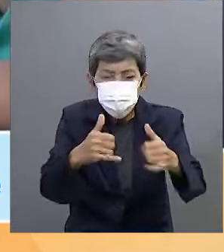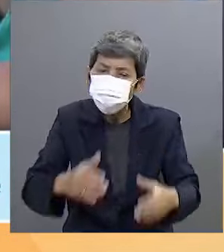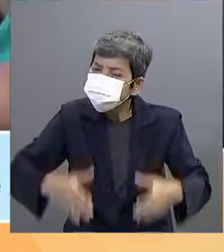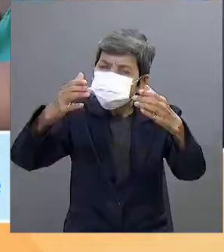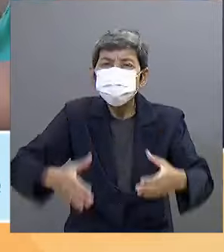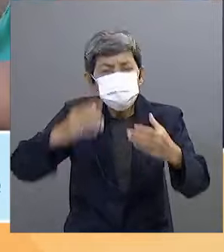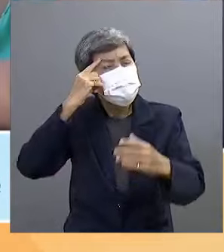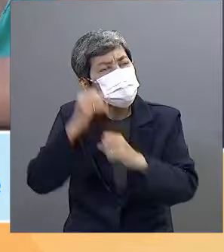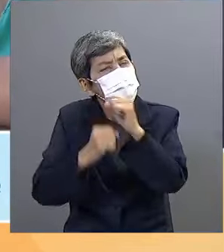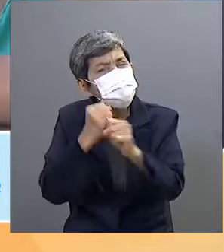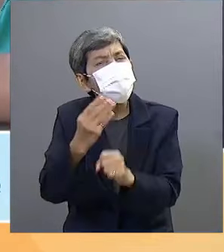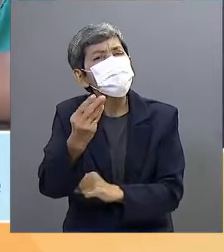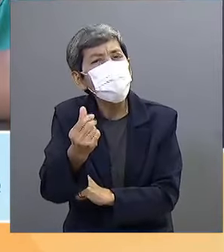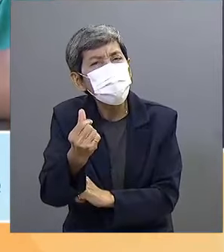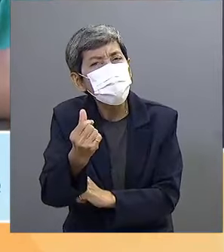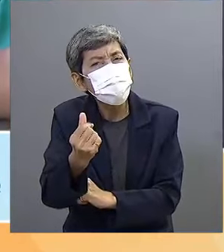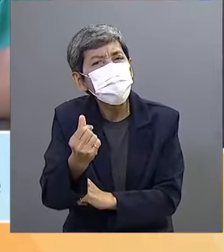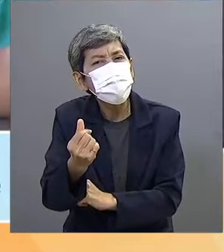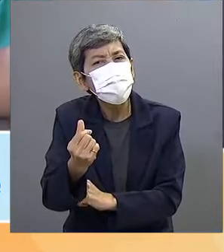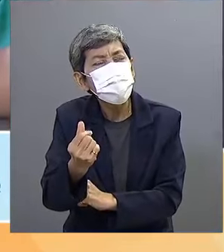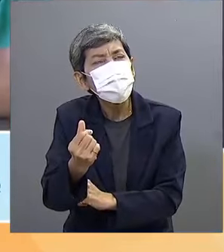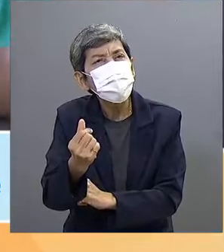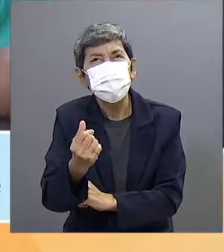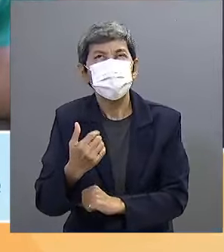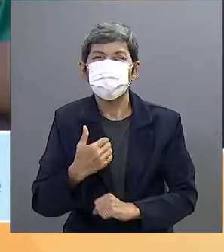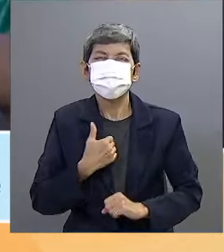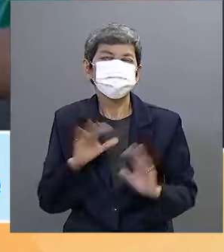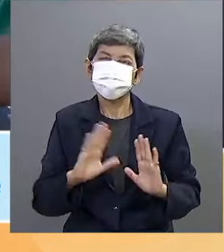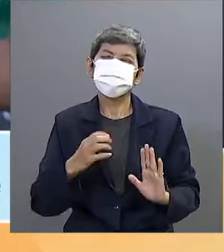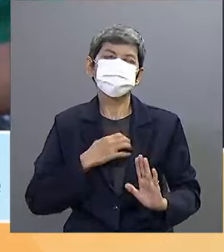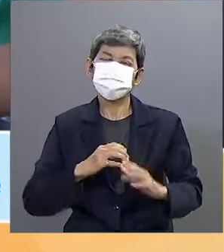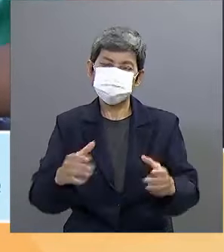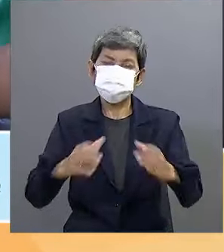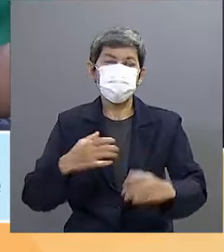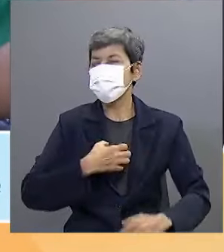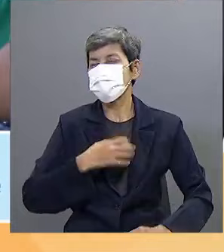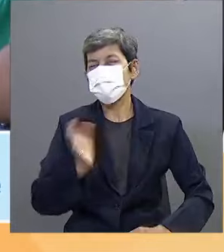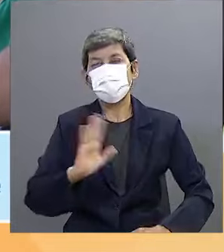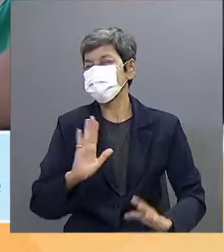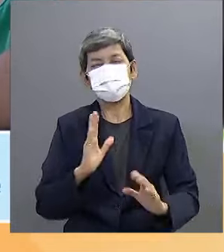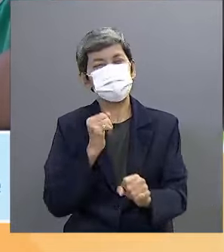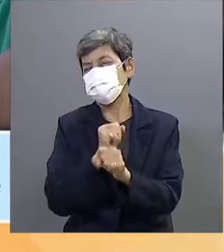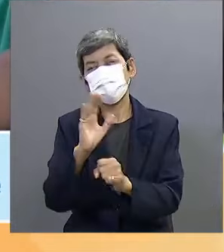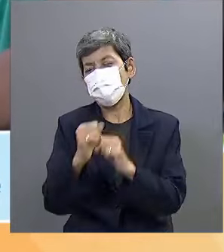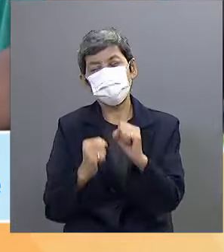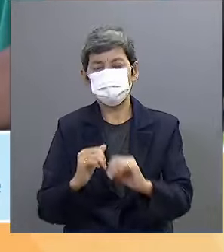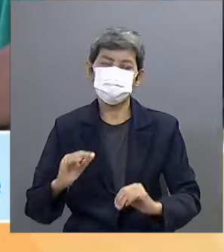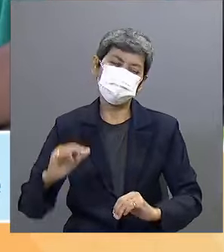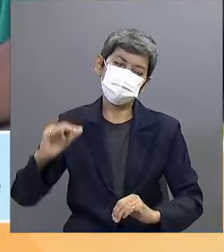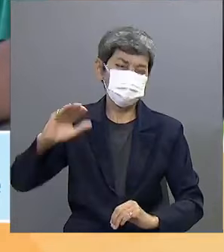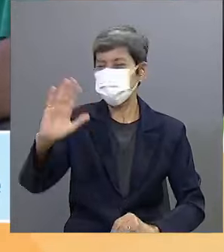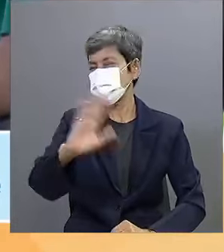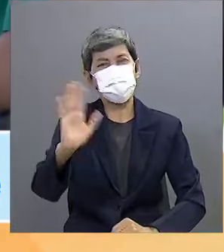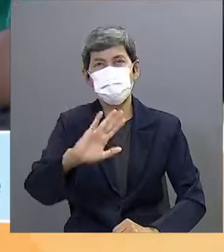ฮะปกติเราจะไม่ได้อยากให้เกิดการเขย่าเด็กอยู่แล้วนะ ไม่ควรเขย่า เลยไม่ว่าจะไว้ไ ห นก็ตาม เราไม่อยากจะให้เขย่าเด็กแล้ว